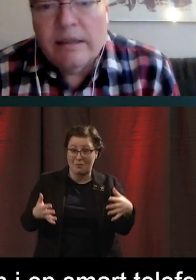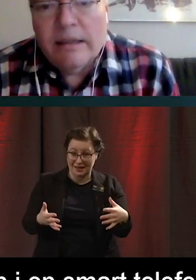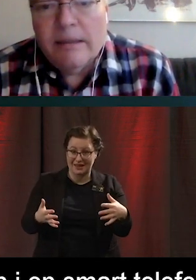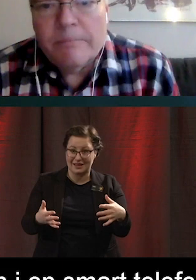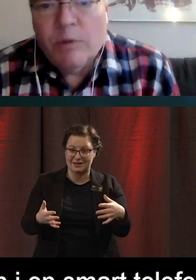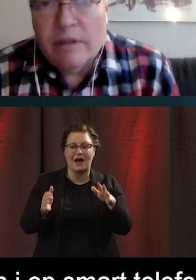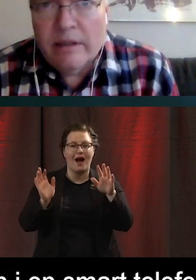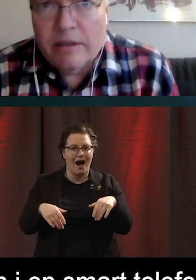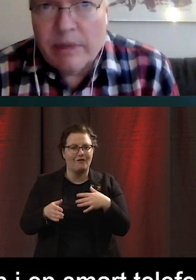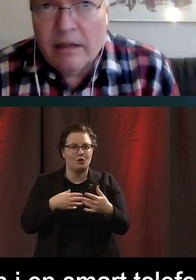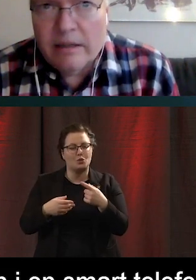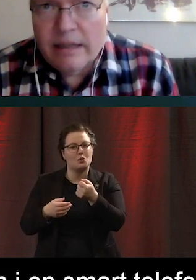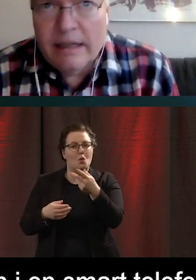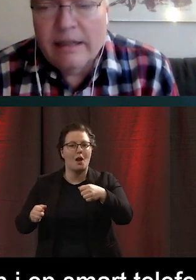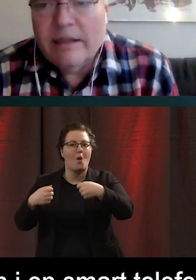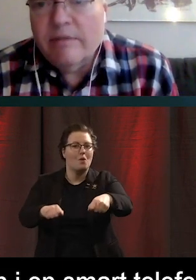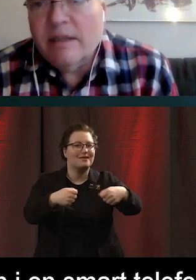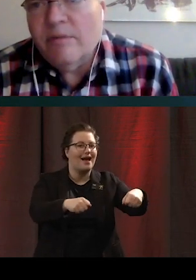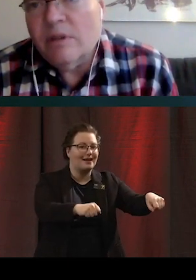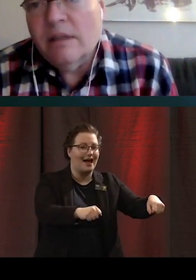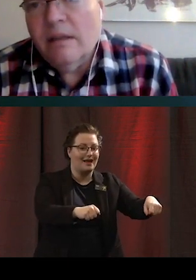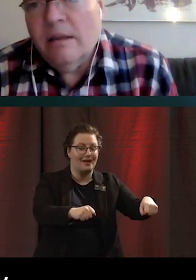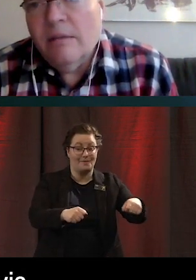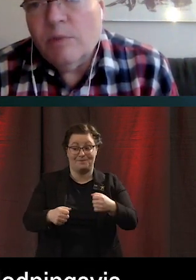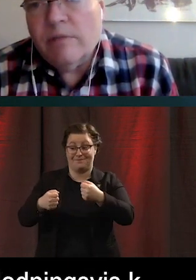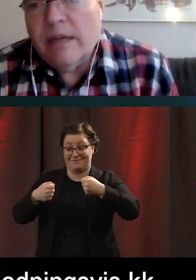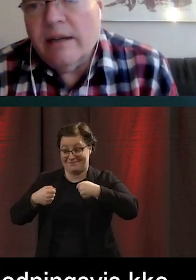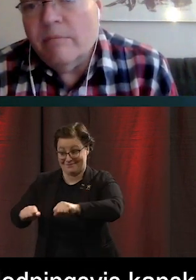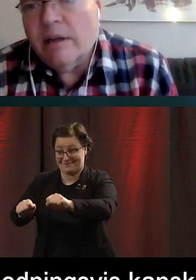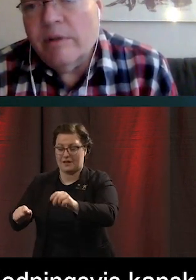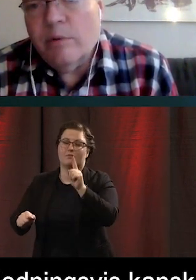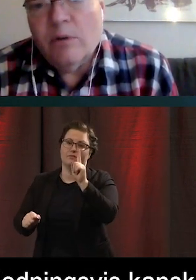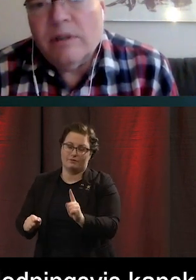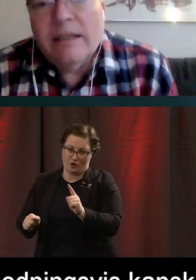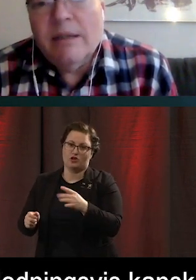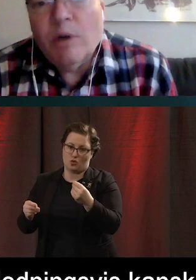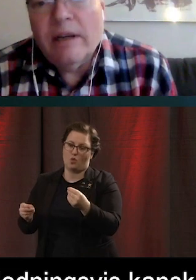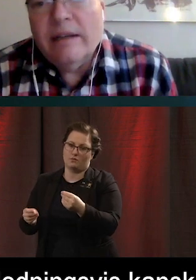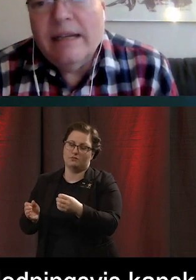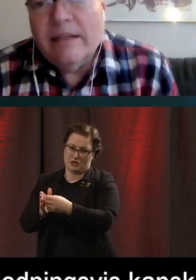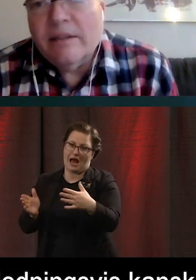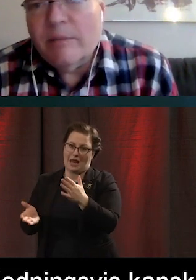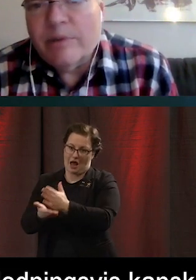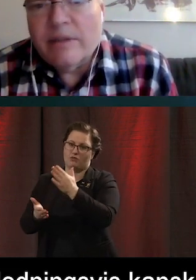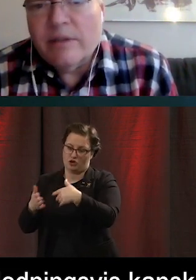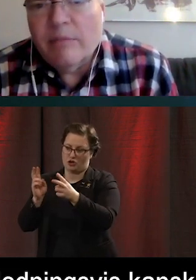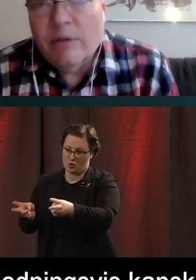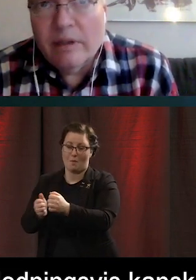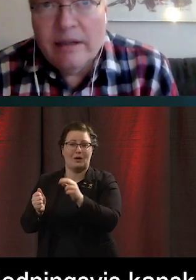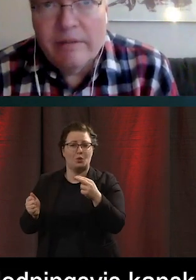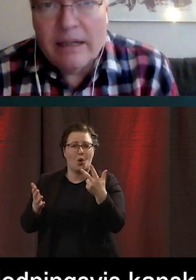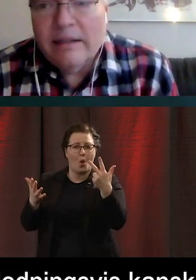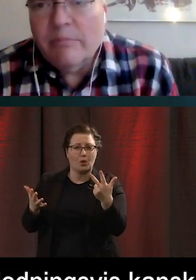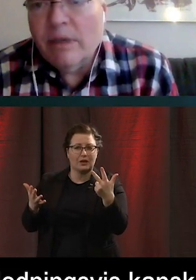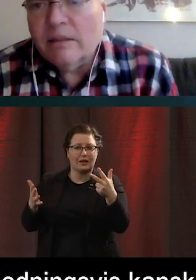åtgärder som kanske inledningsvis var motiverade. Men när vi nu är 8-9 månader in i en sån här process så kan man